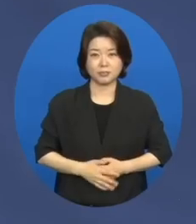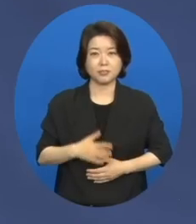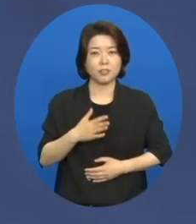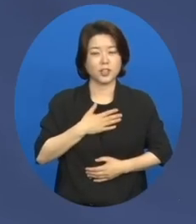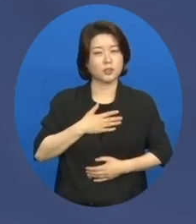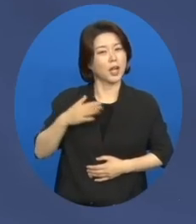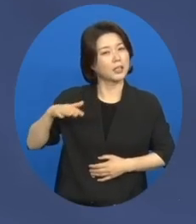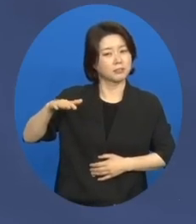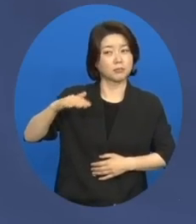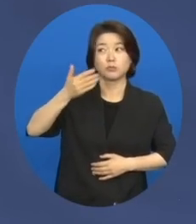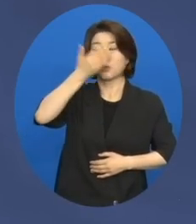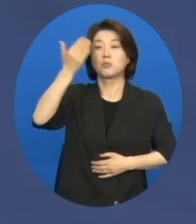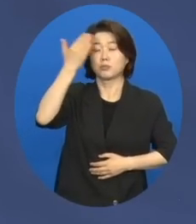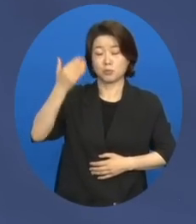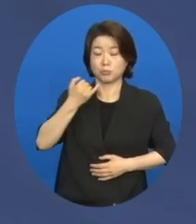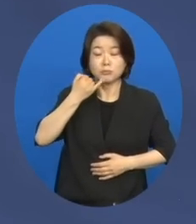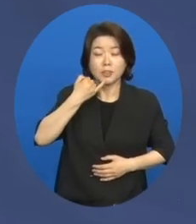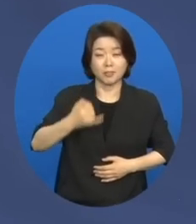아직 어려요.